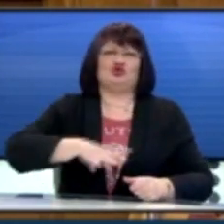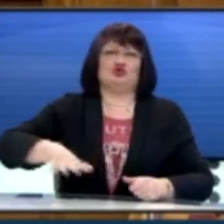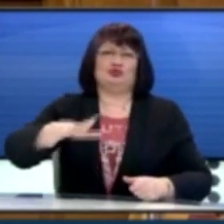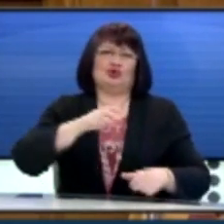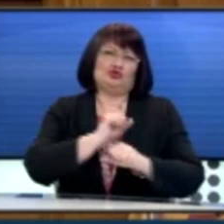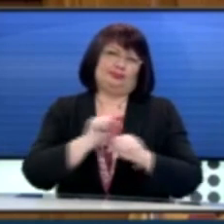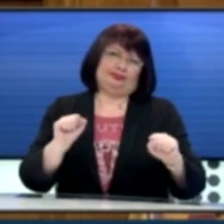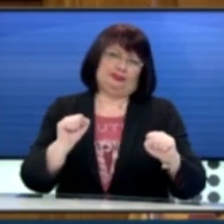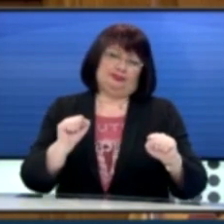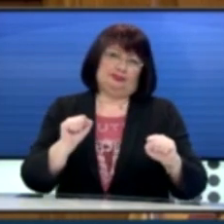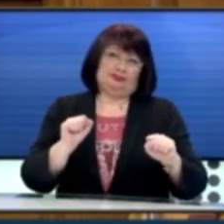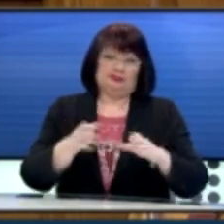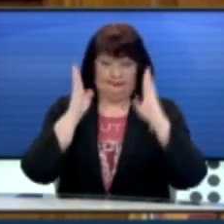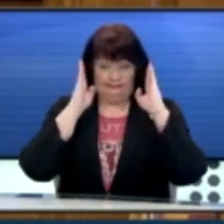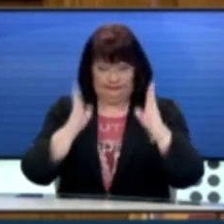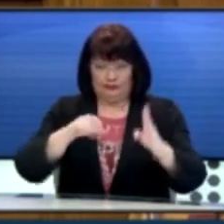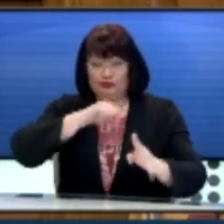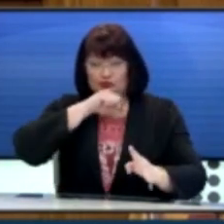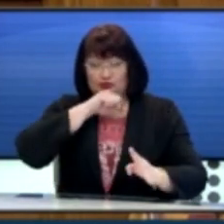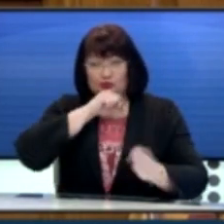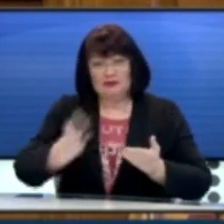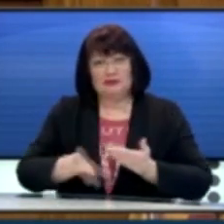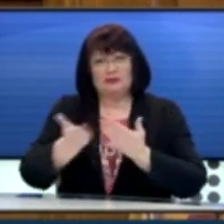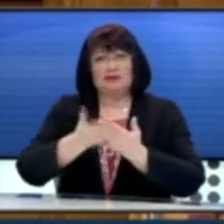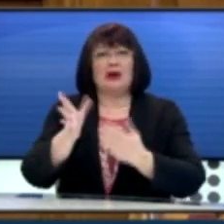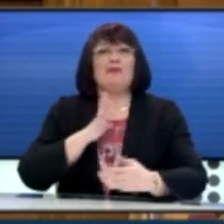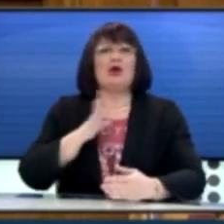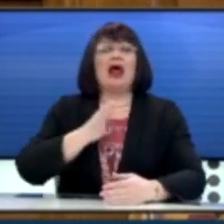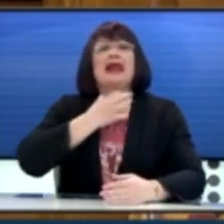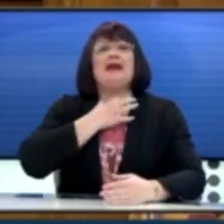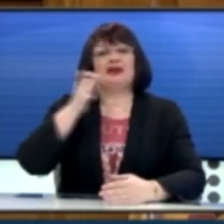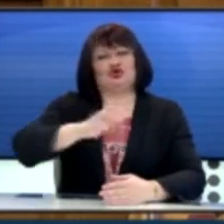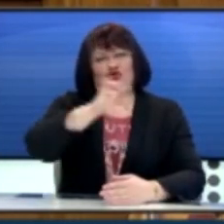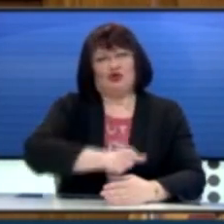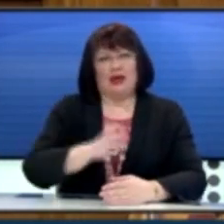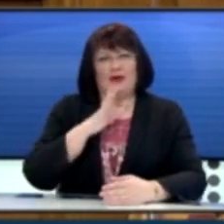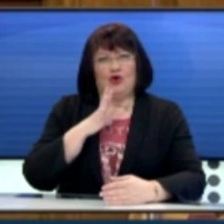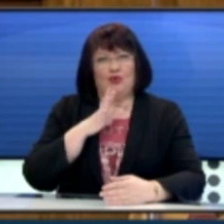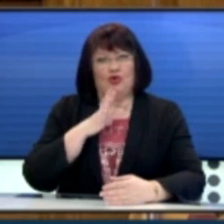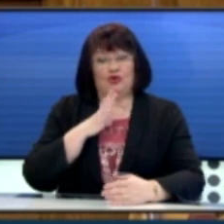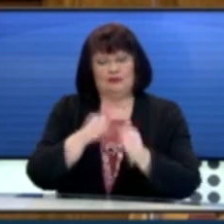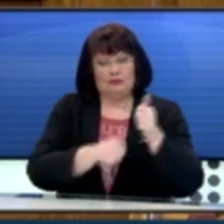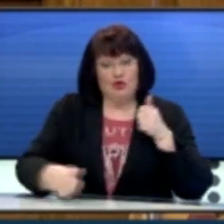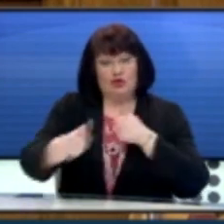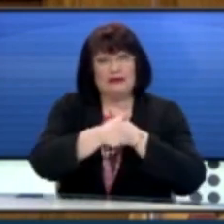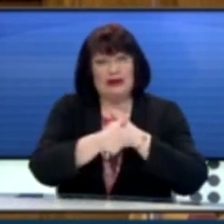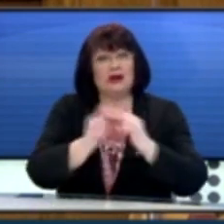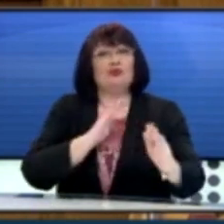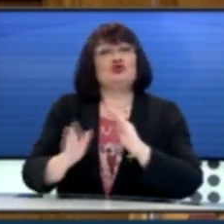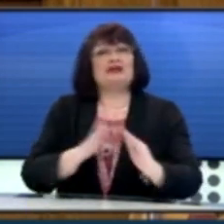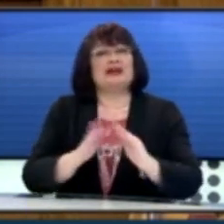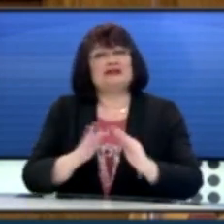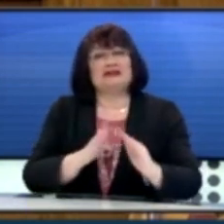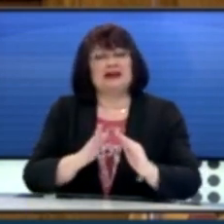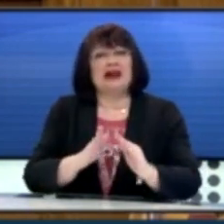στο επίκεντρο όχι την ικανοποίηση των λαϊκών, των κοινωνικών αναγκών, αλλά την πρόταξη, τη